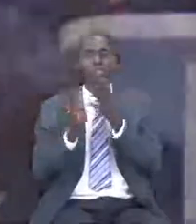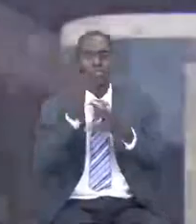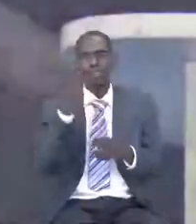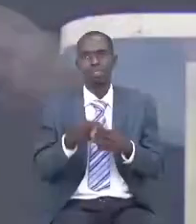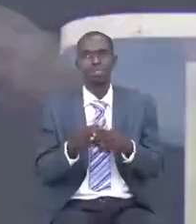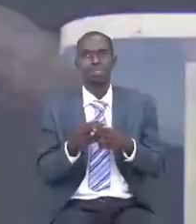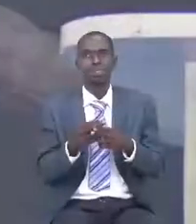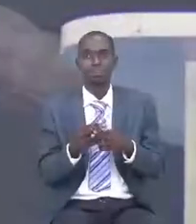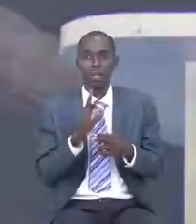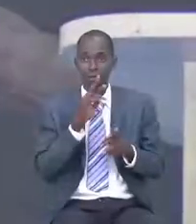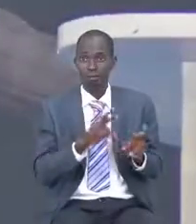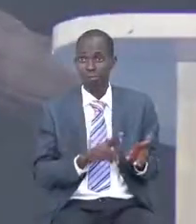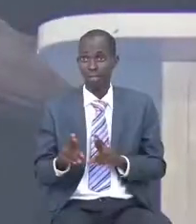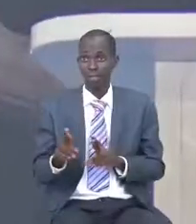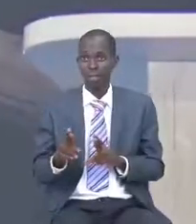Amen!